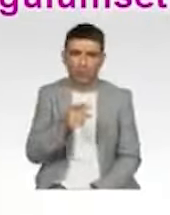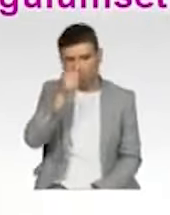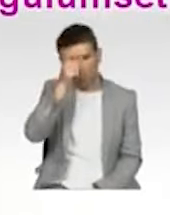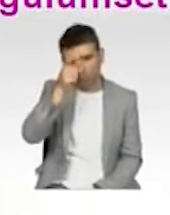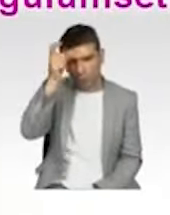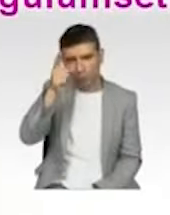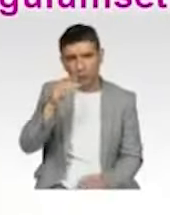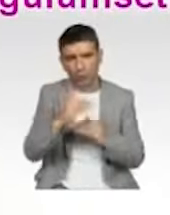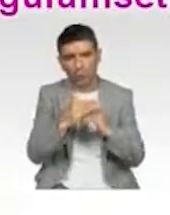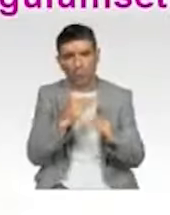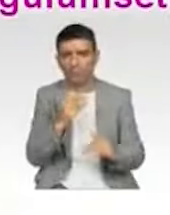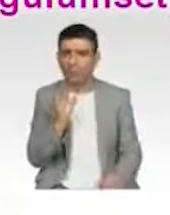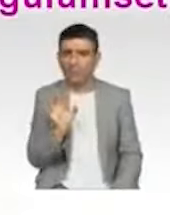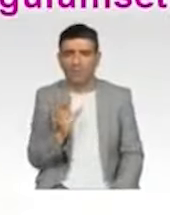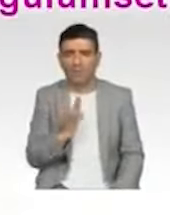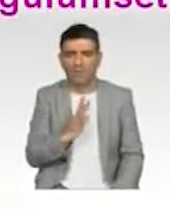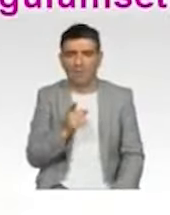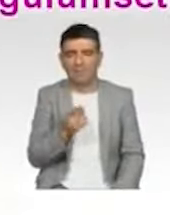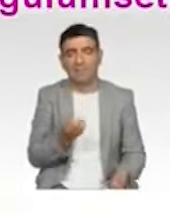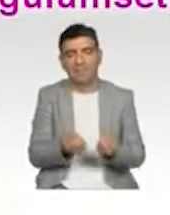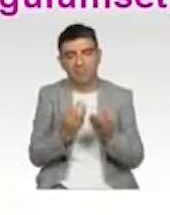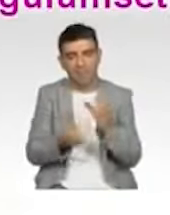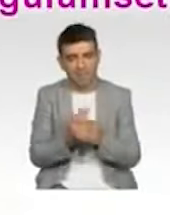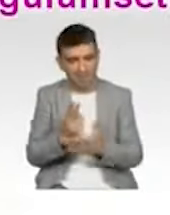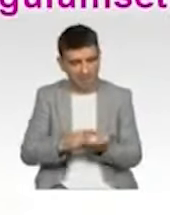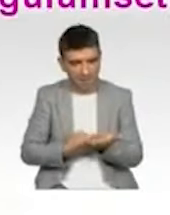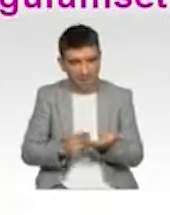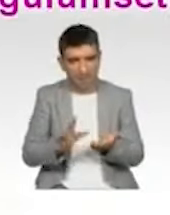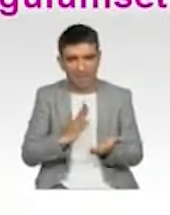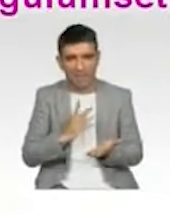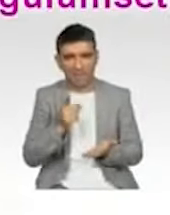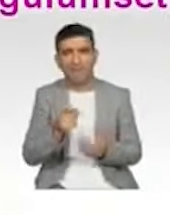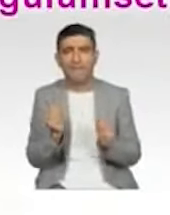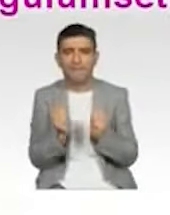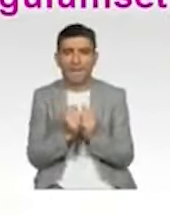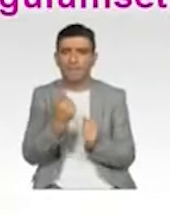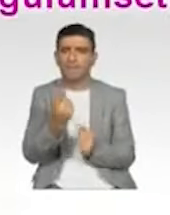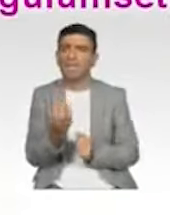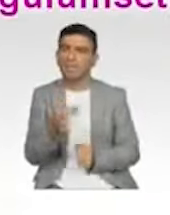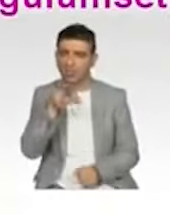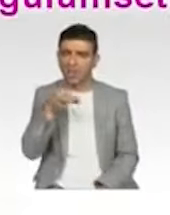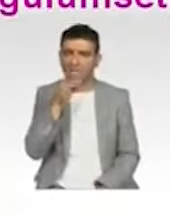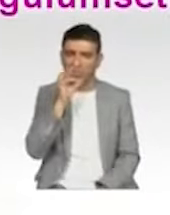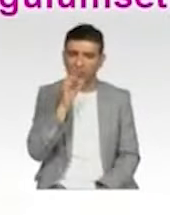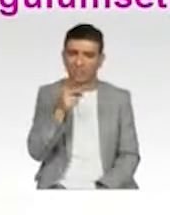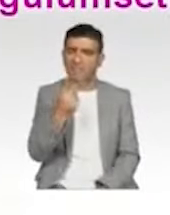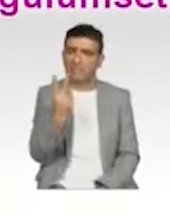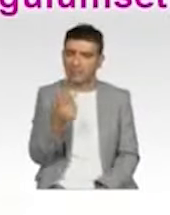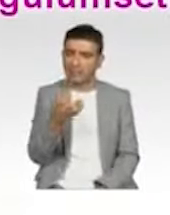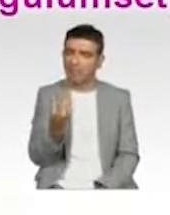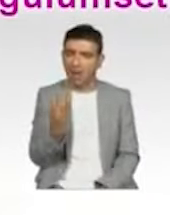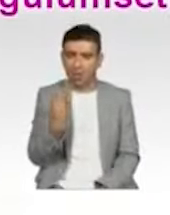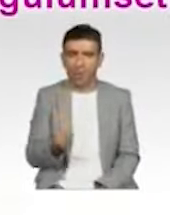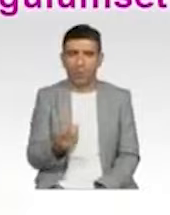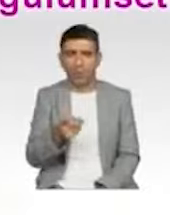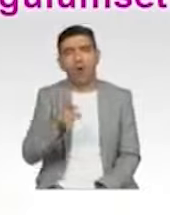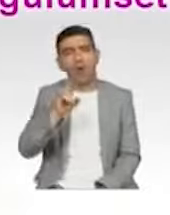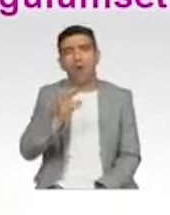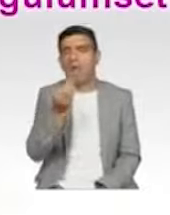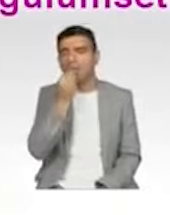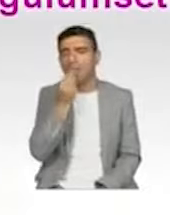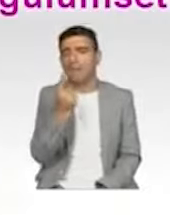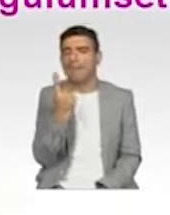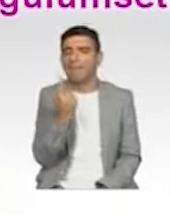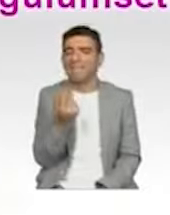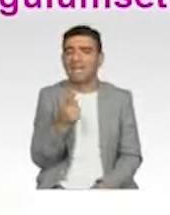şunu söyleyebilirim. Sabah kahvaltımızda tamam kahvaltıyla beraber 1 bardak çay içtik. 2 bardak oldu. Öğlen yemeğinden en az